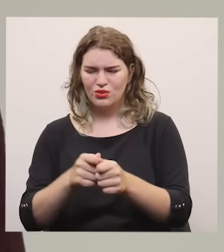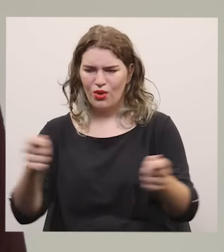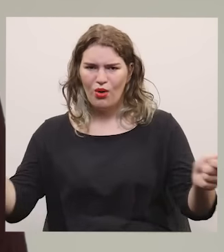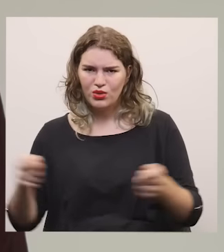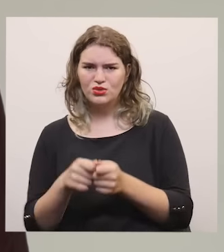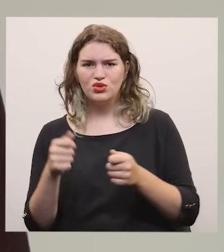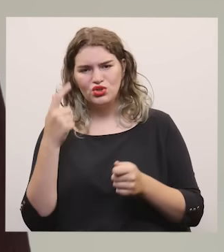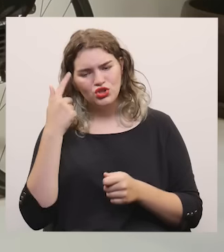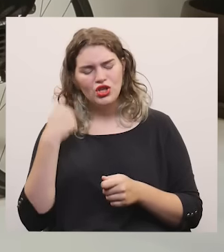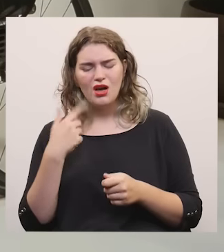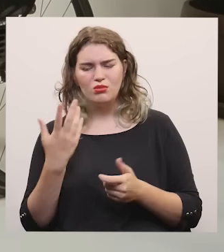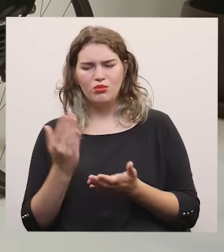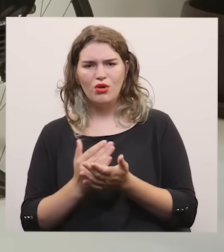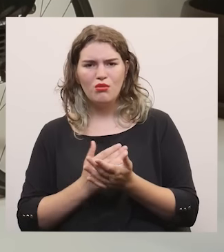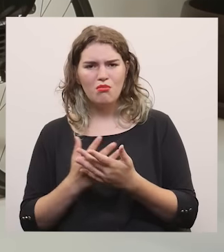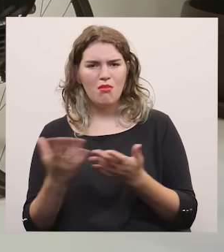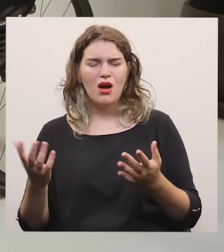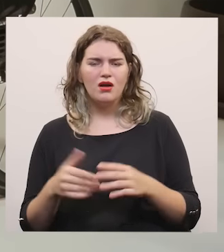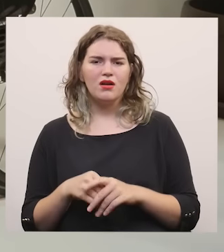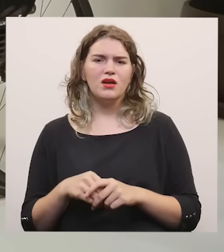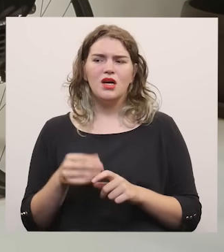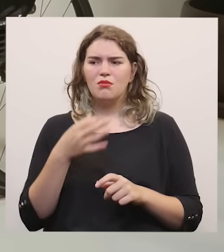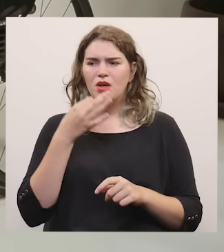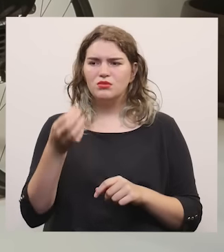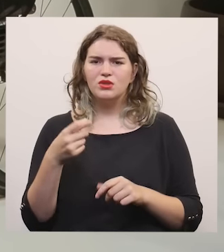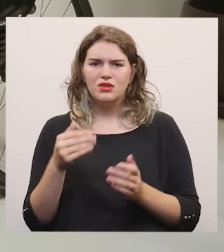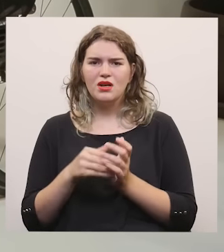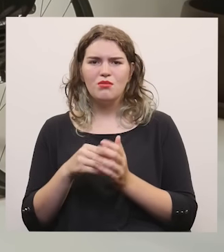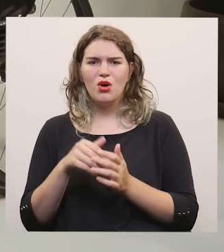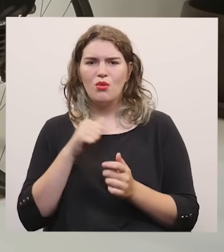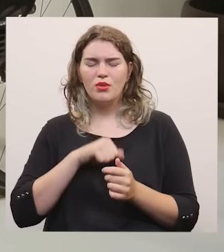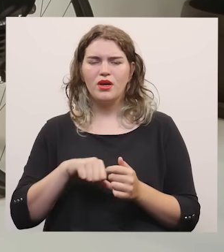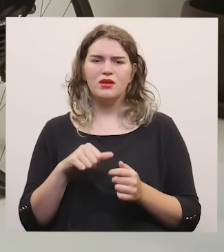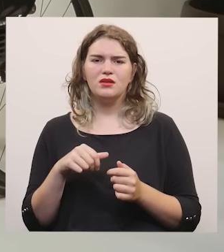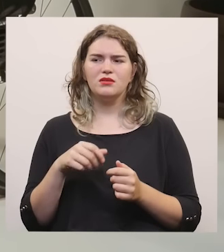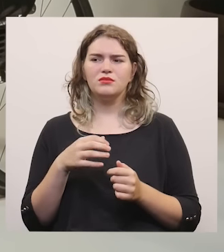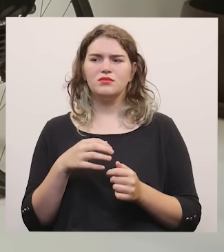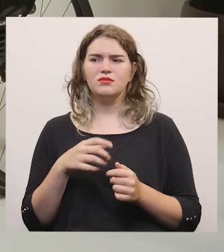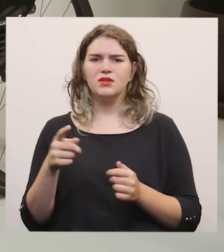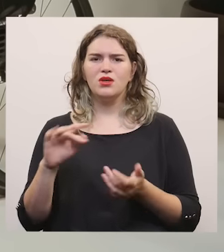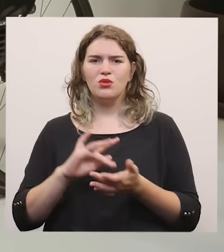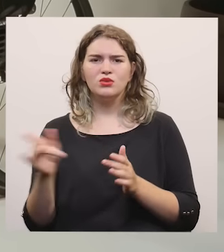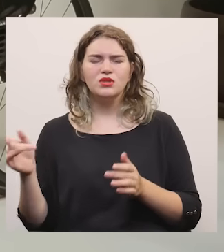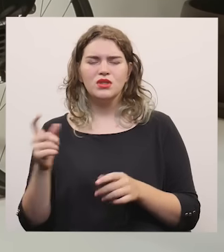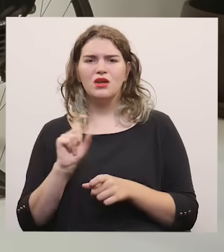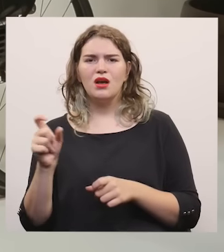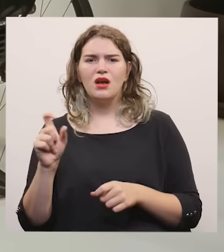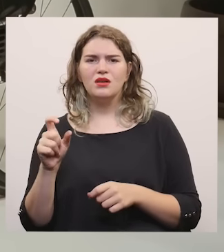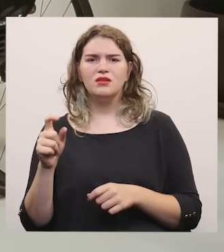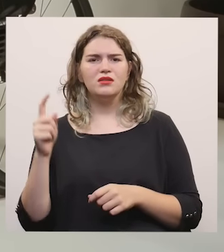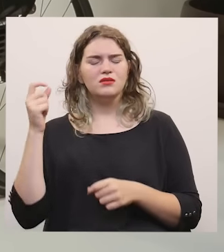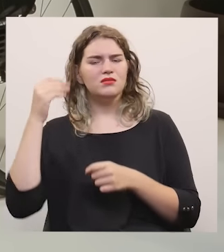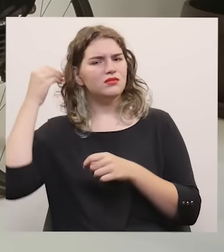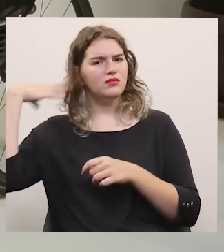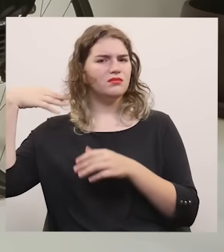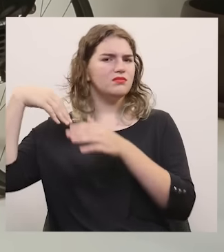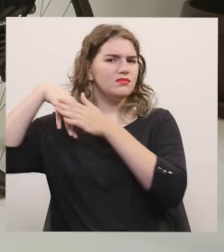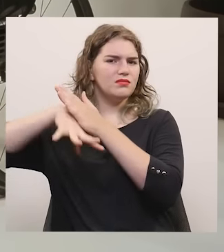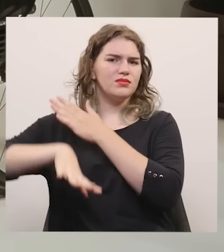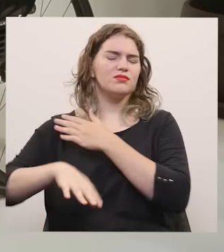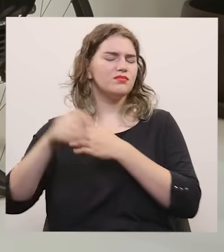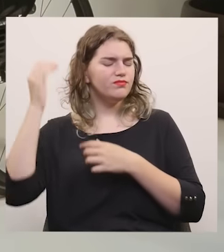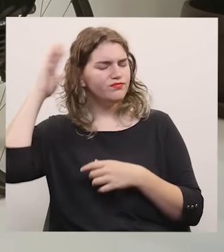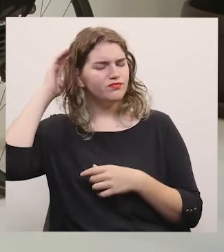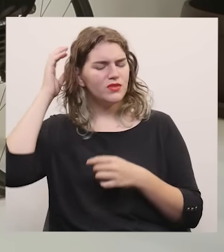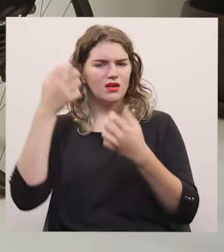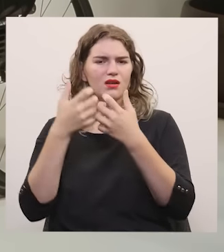de operație, că știa gravitatea problemei și mi-a spus că trebuie operat, mi-a repetat și el, că trebuie operat de urgență, că îi se scurge lichidul